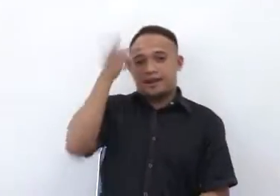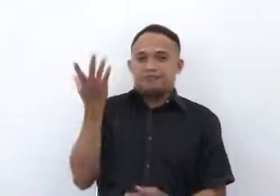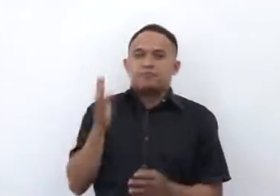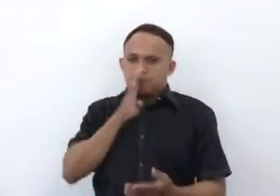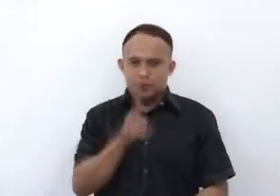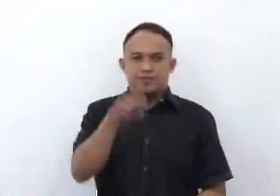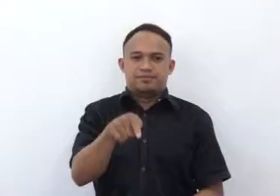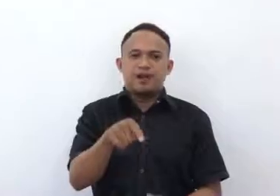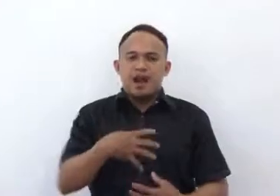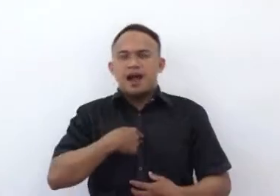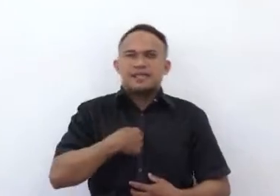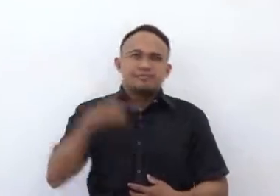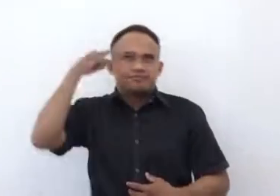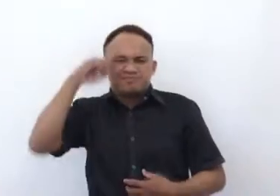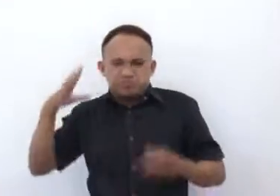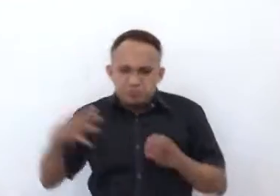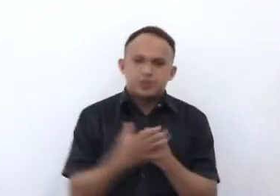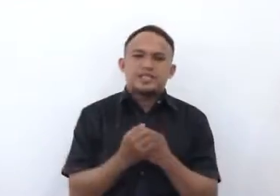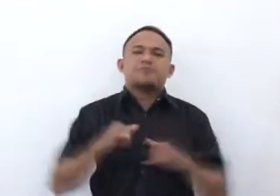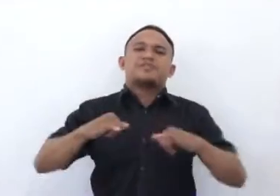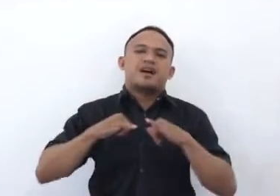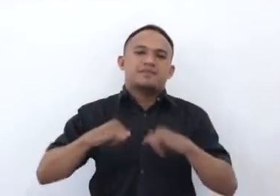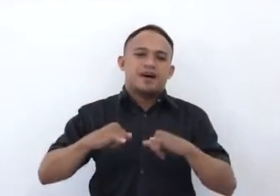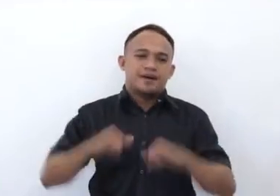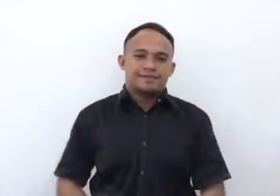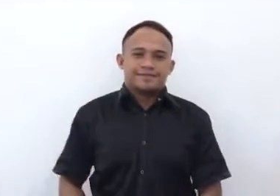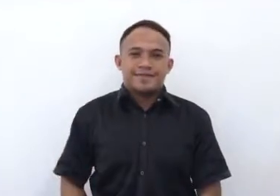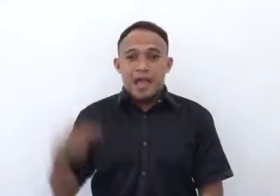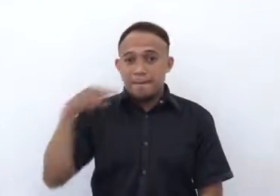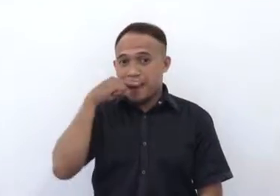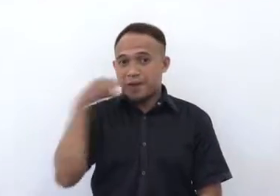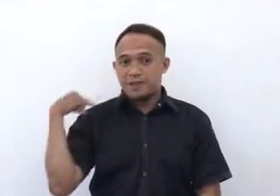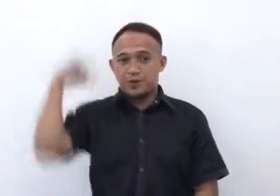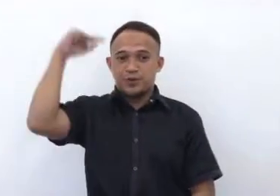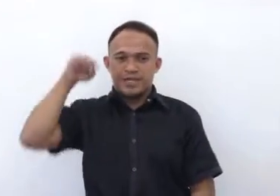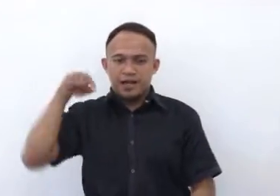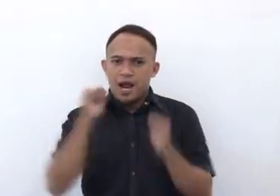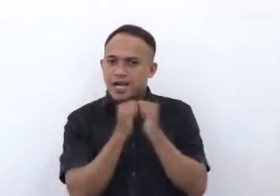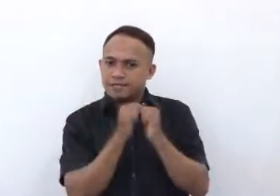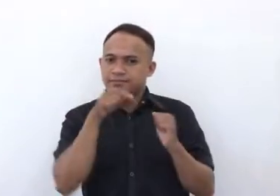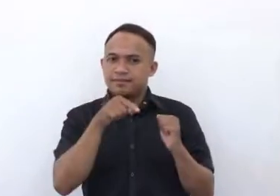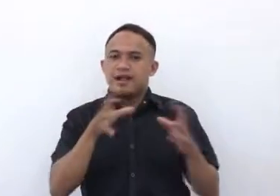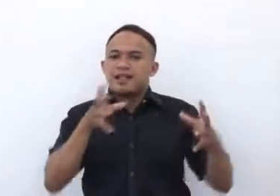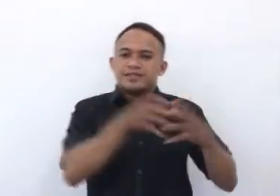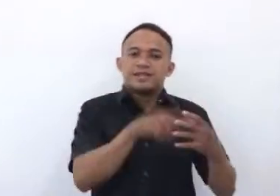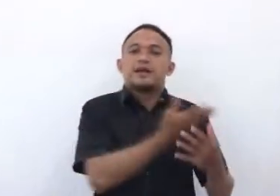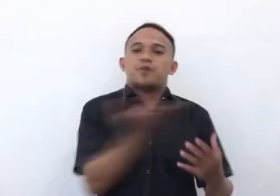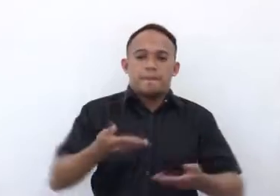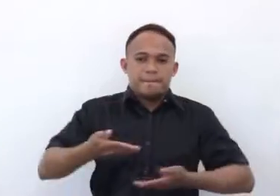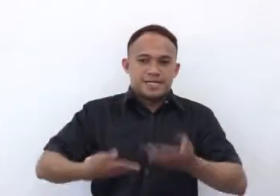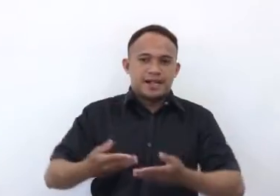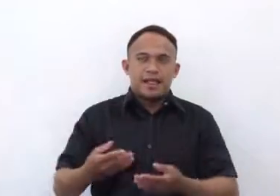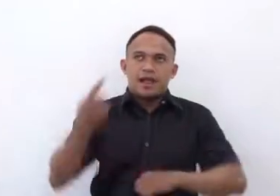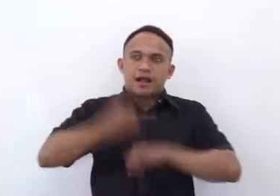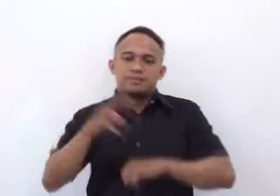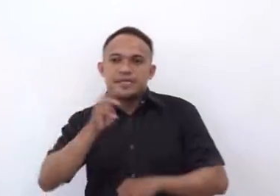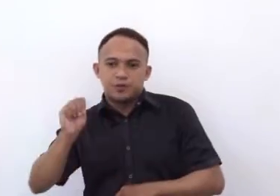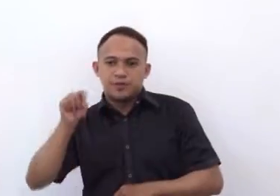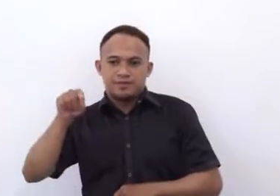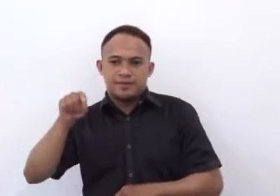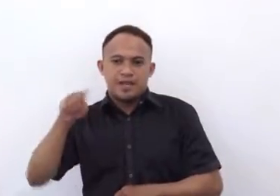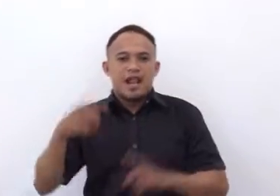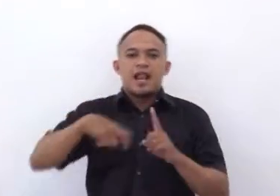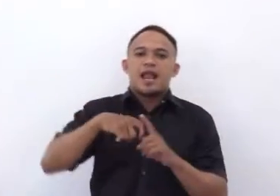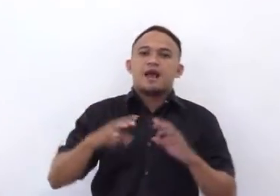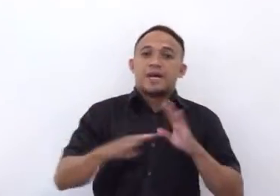posko untuk sosialisasi, pemantauan termasuk melakukan rapid antigen dan vaksinasi di posko